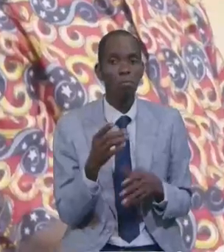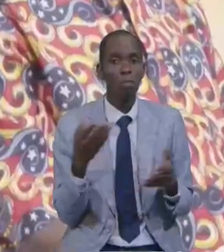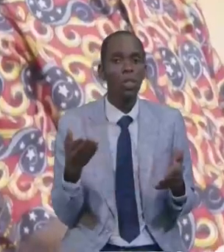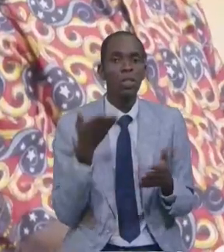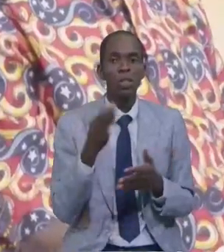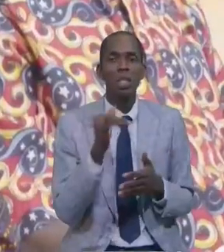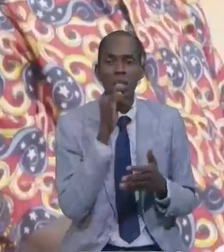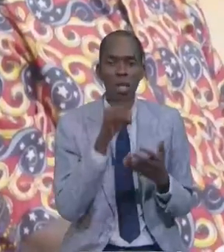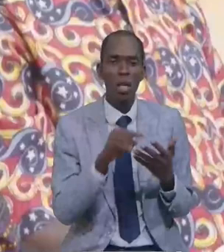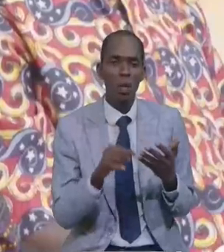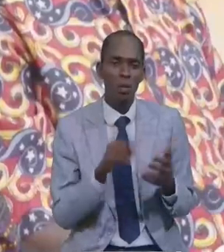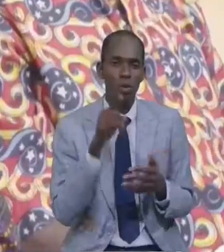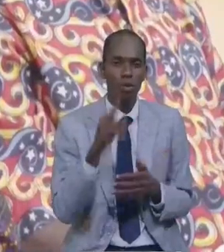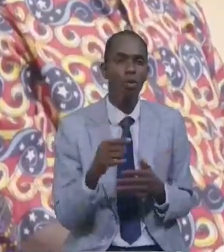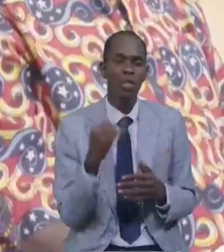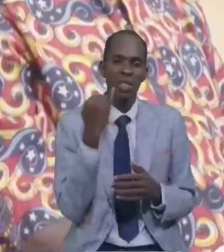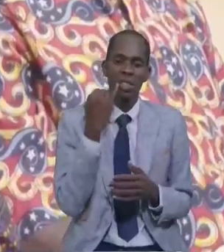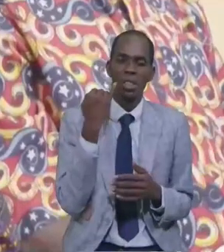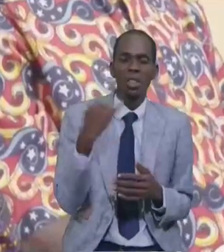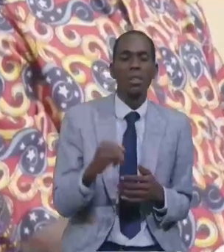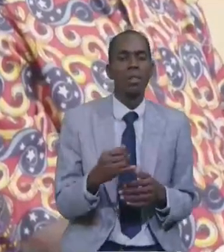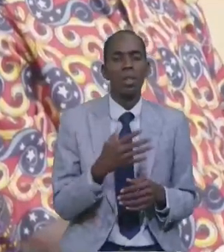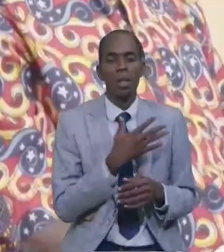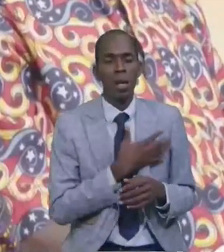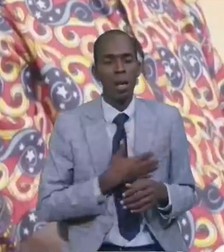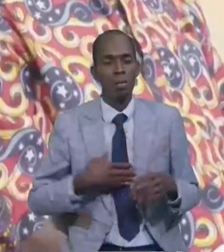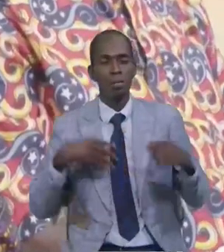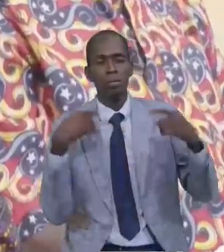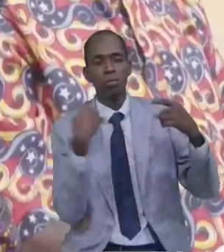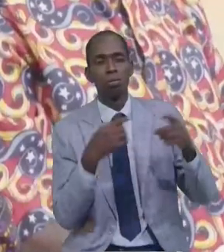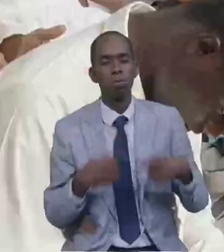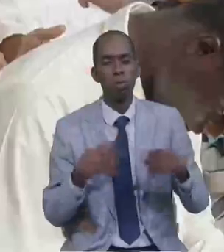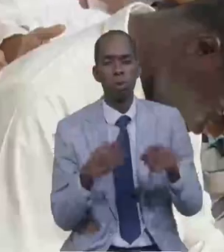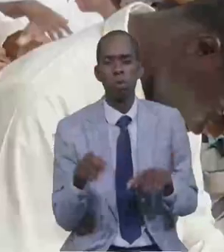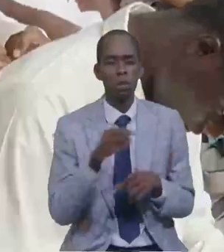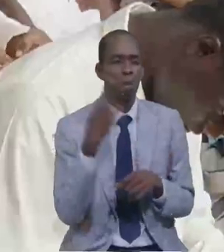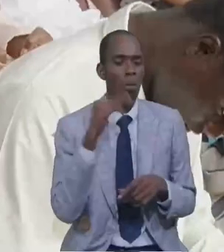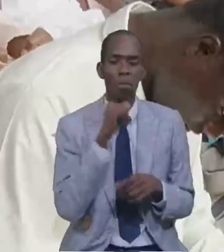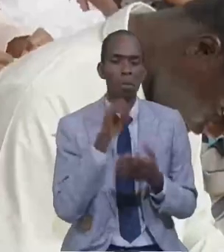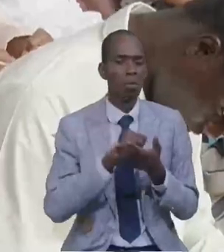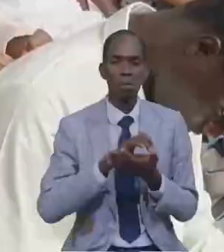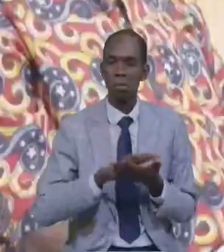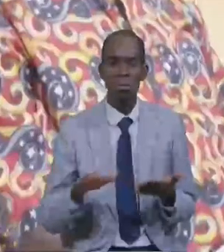sanctifiés. L'envie, les disputes, et il dit,